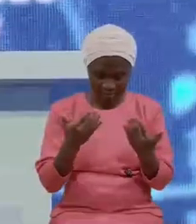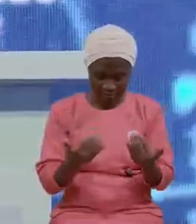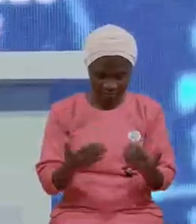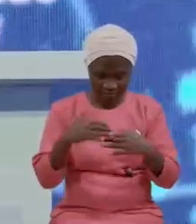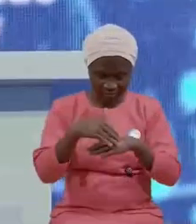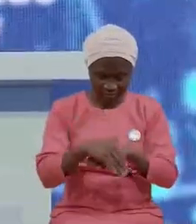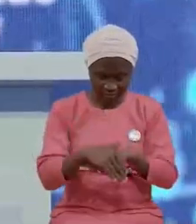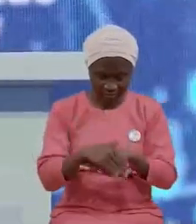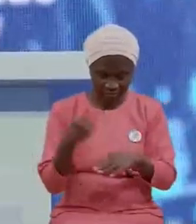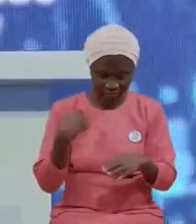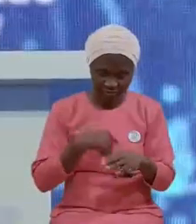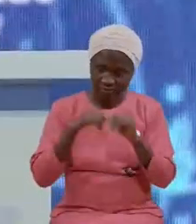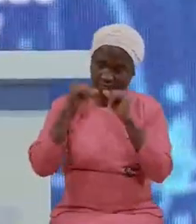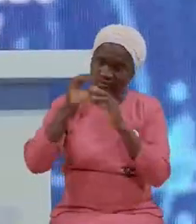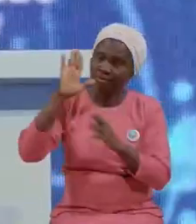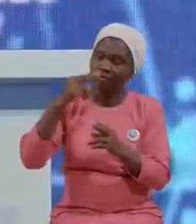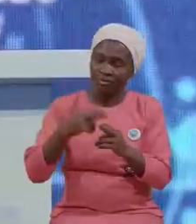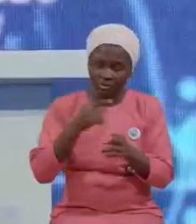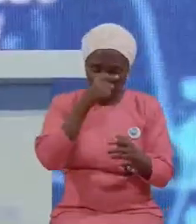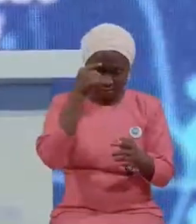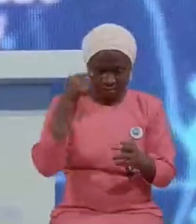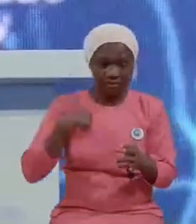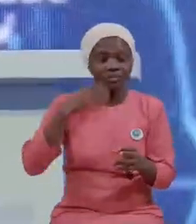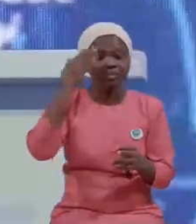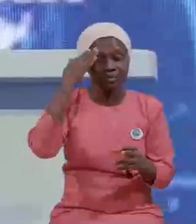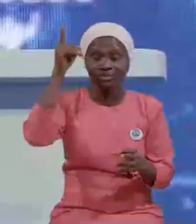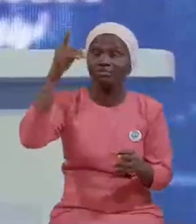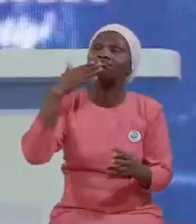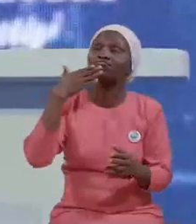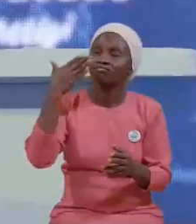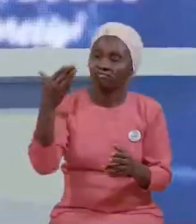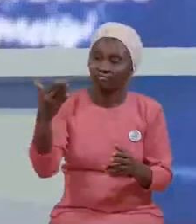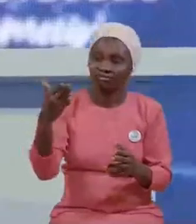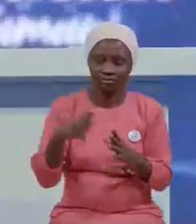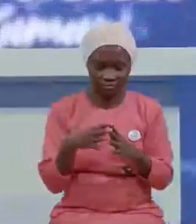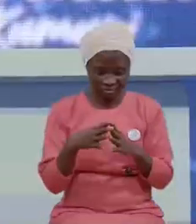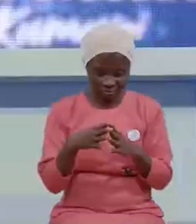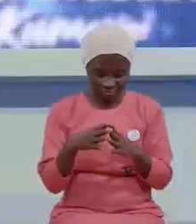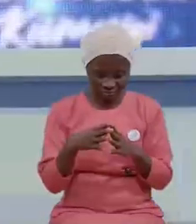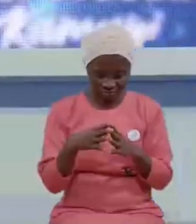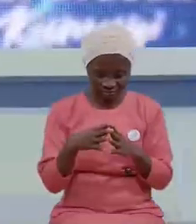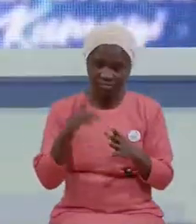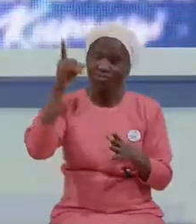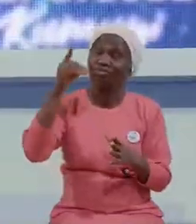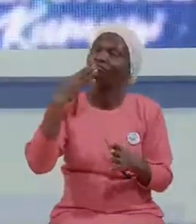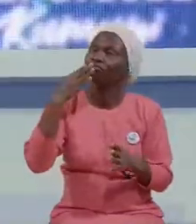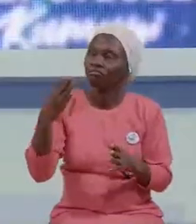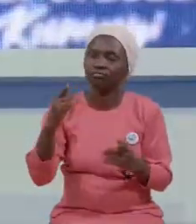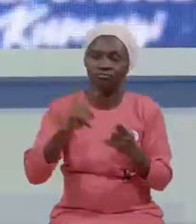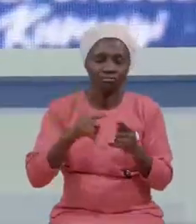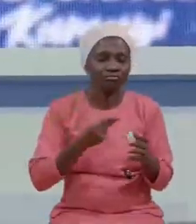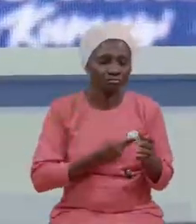Nous bénissons ton nom parce que nous savons que tu es bon. Tu es bon envers tous, envers chaque